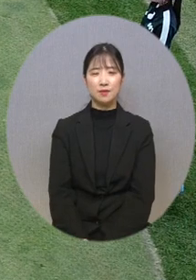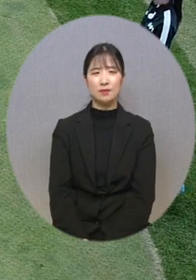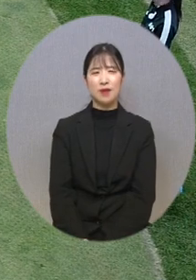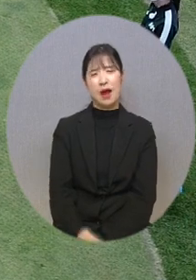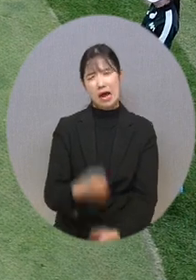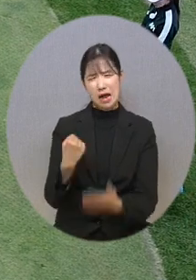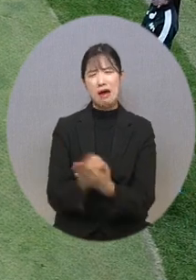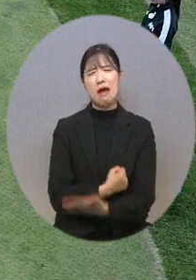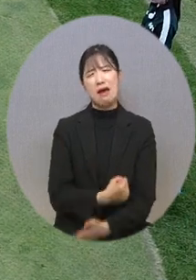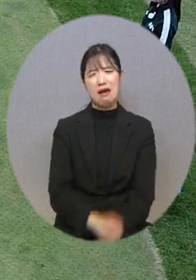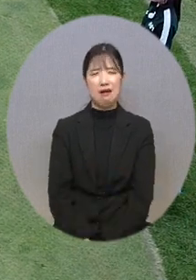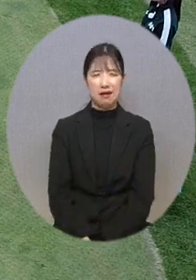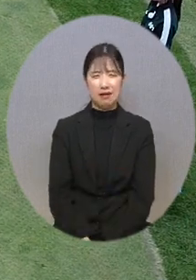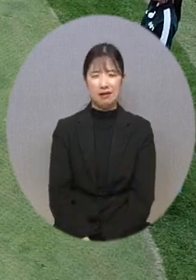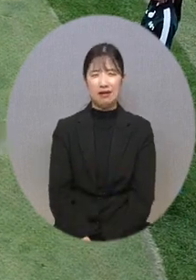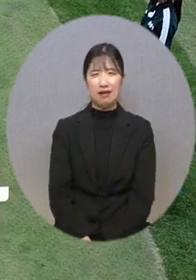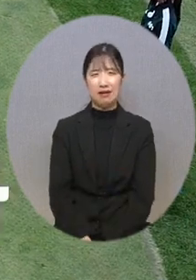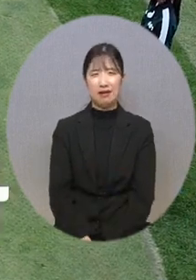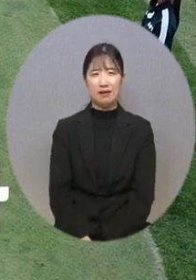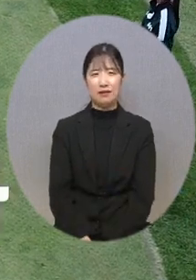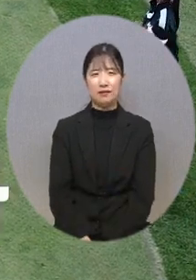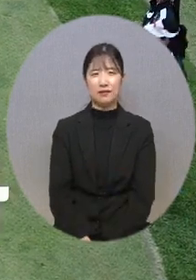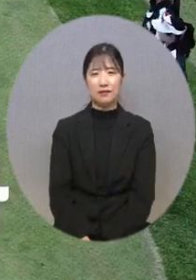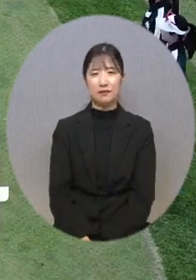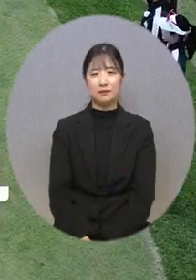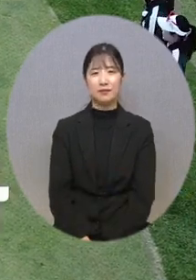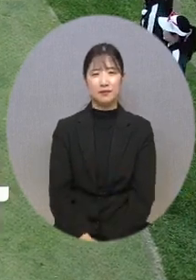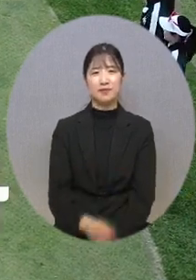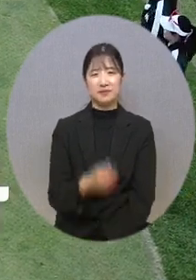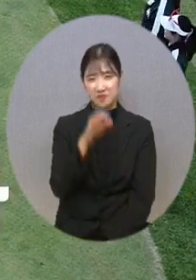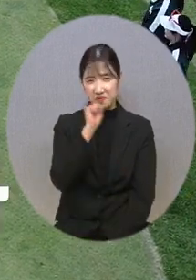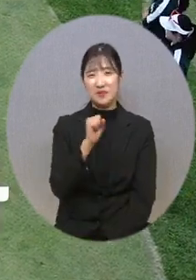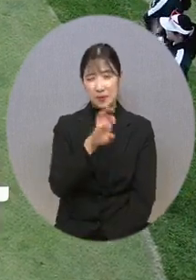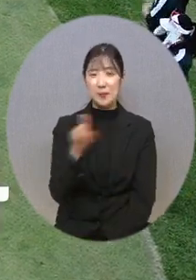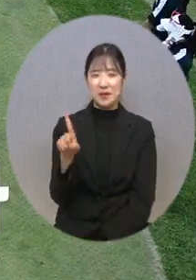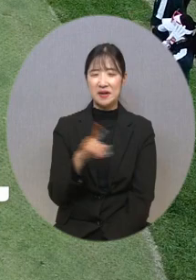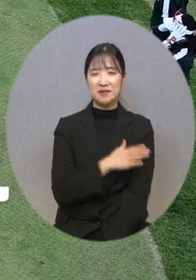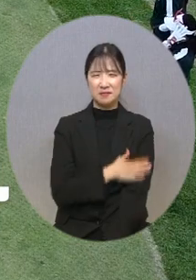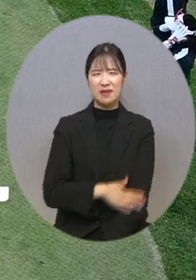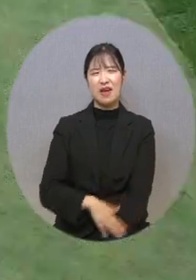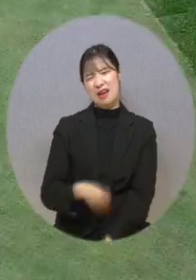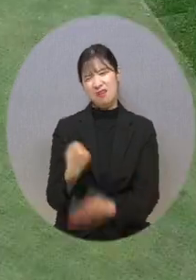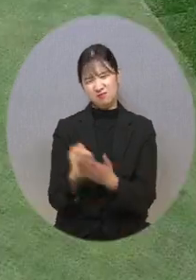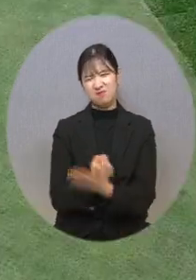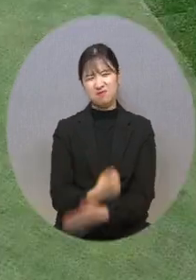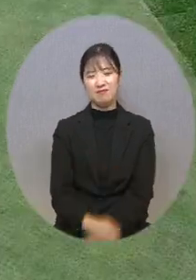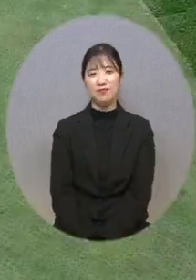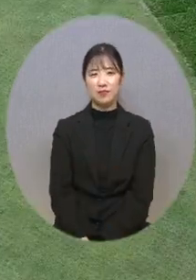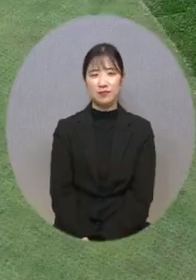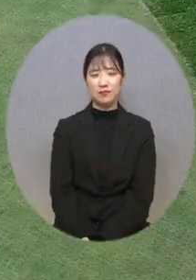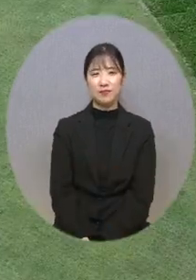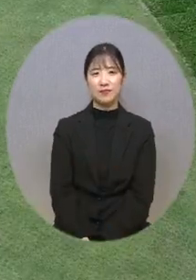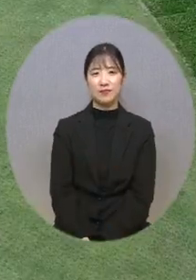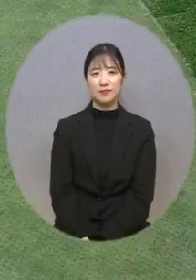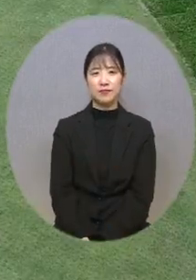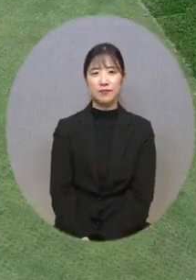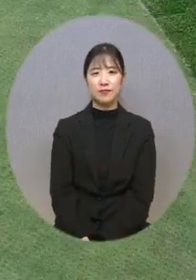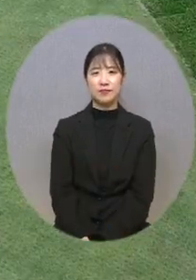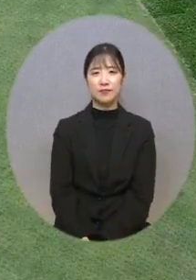아까워. 진짜 젖었어. 촉촉해. 아, 감사합니다. 아까워요 유건님.